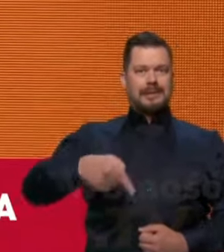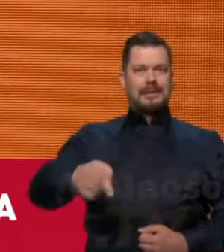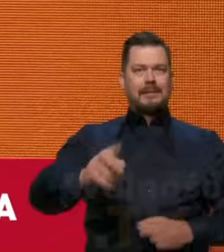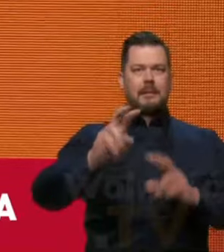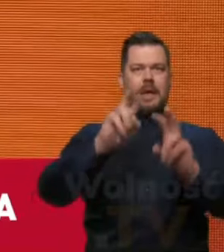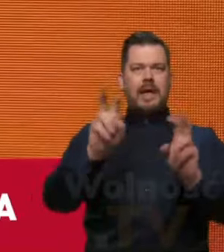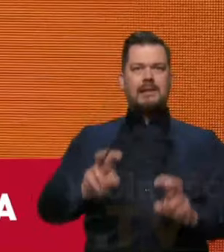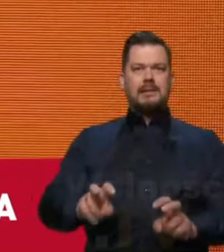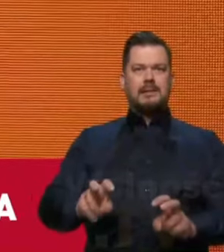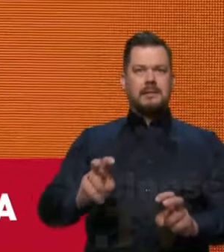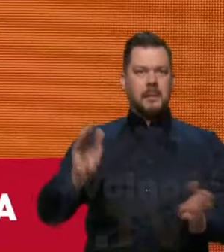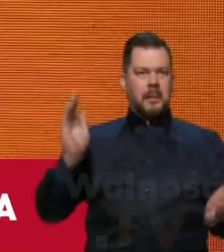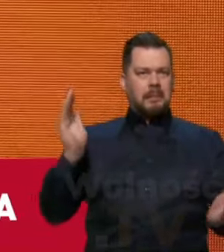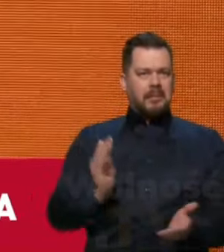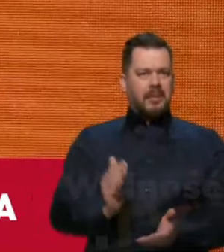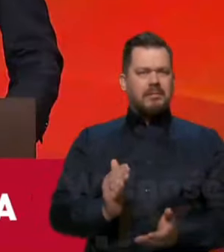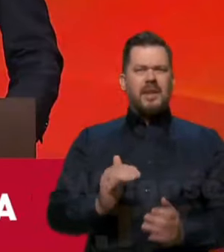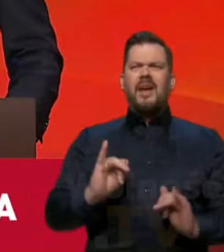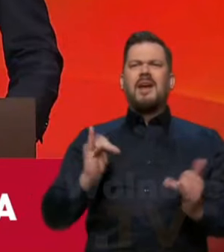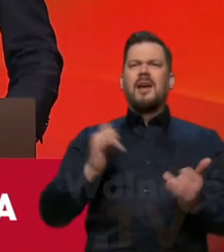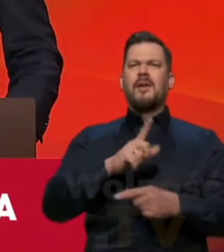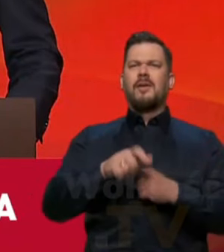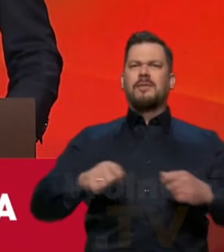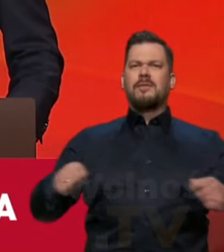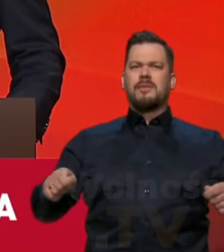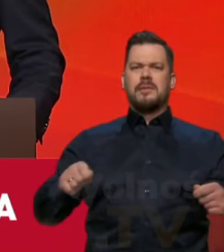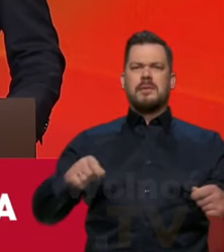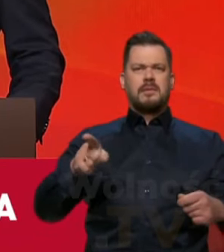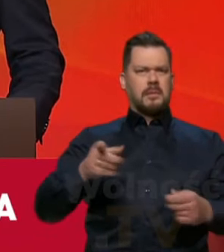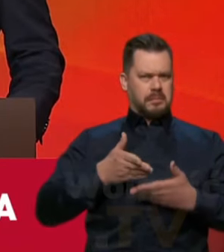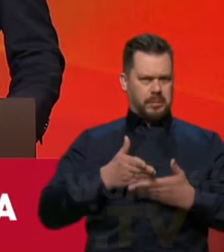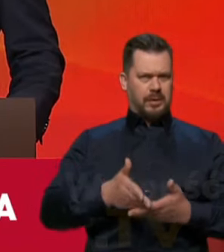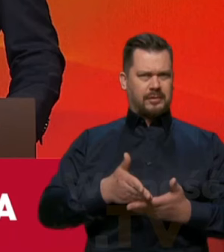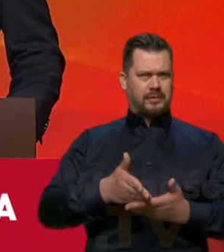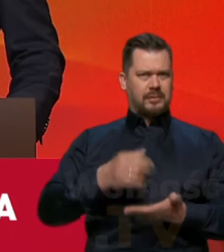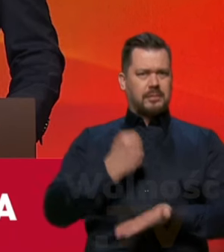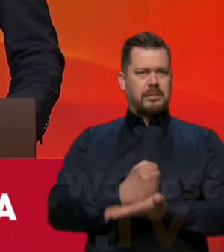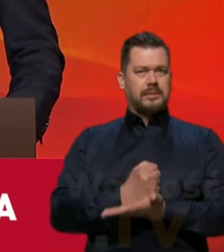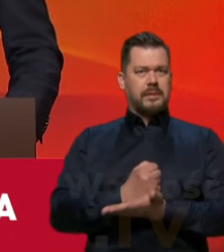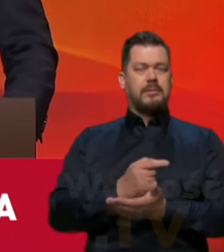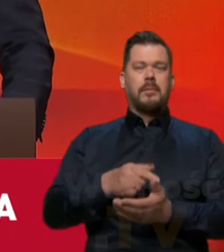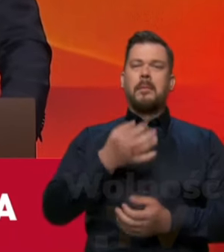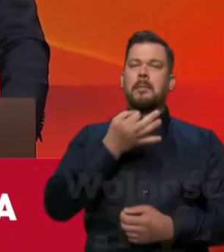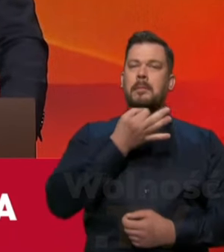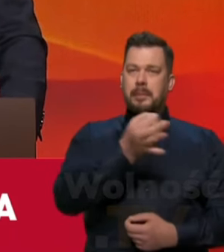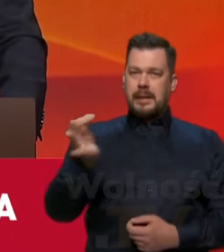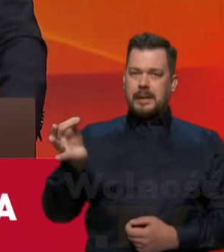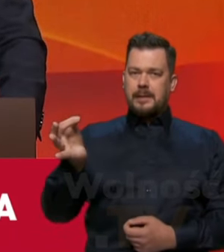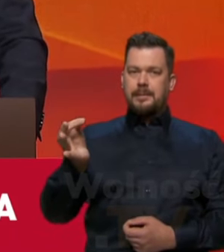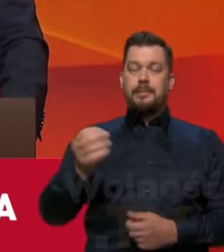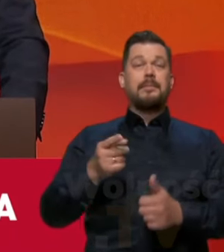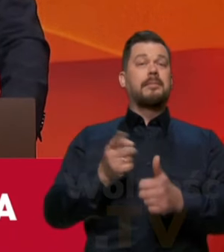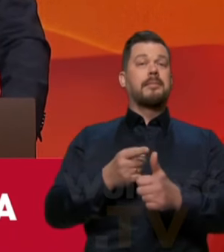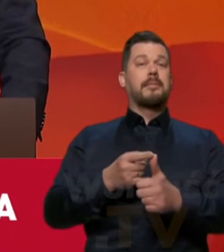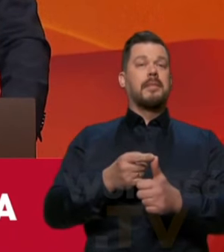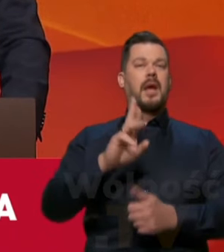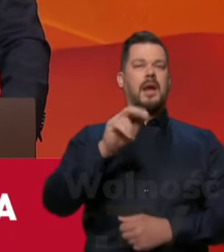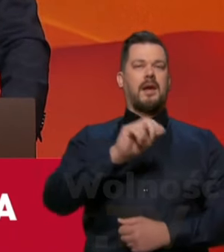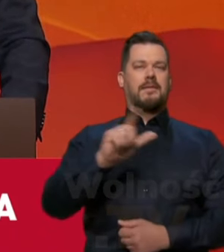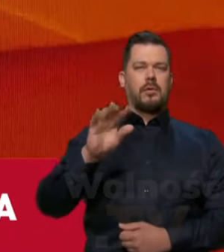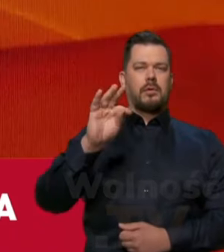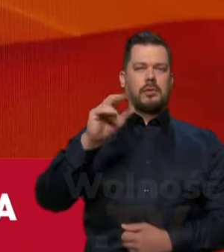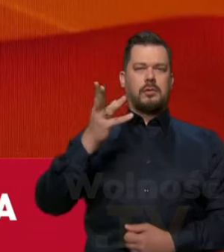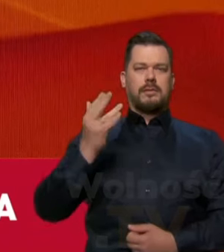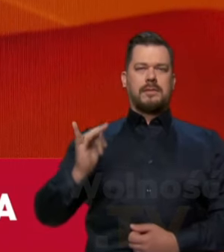kryzys demograficzny. Jak zamierzają państwo poradzić sobie z tym wyzwaniem? To jest pytanie. Jako pierwszy odpowie na nie pan Rafał